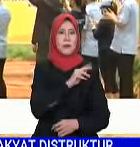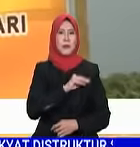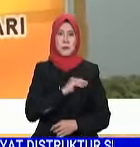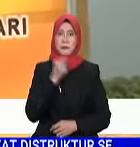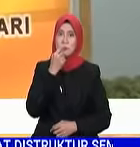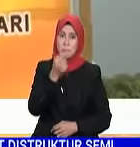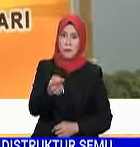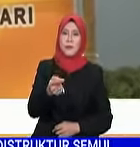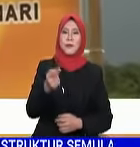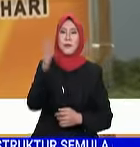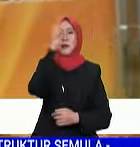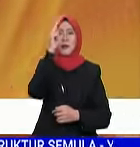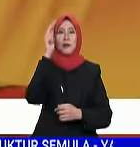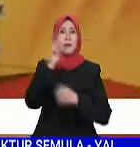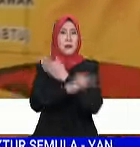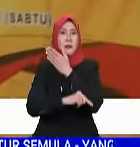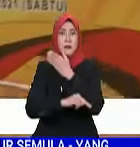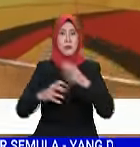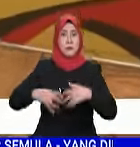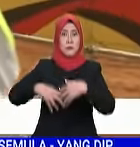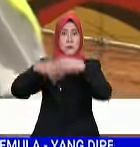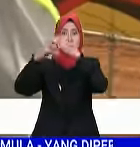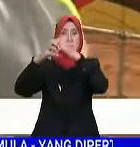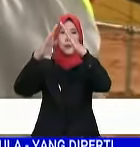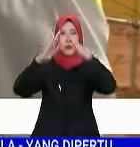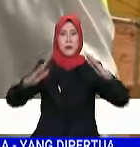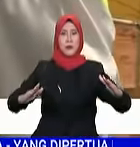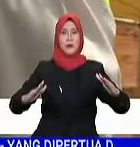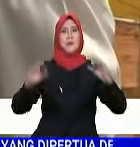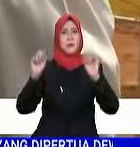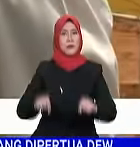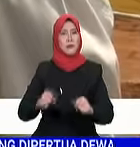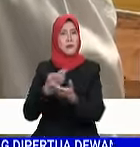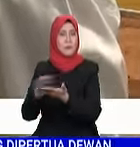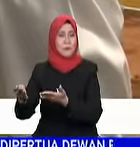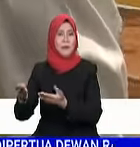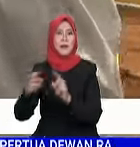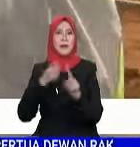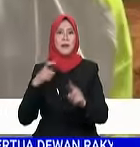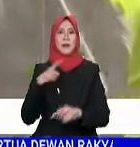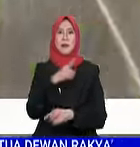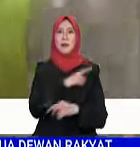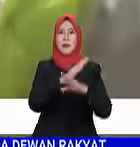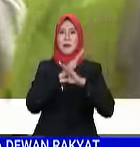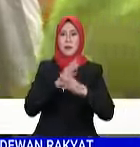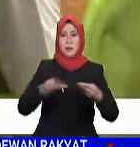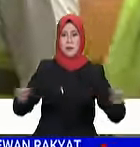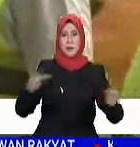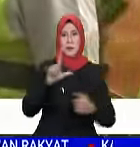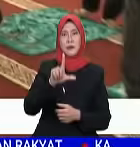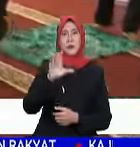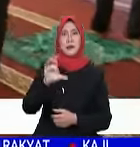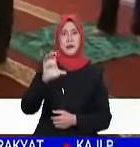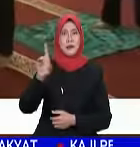memaklumkan bahawa kerajaan negeri akan membangunkan projek perumahan mampu milik yang dilaksanakan oleh Lembaga Pembangunan Lindungan Tanah